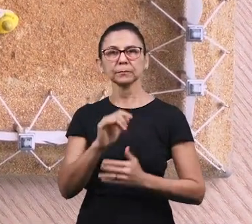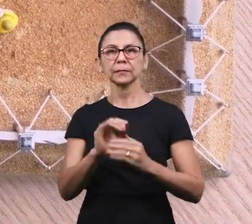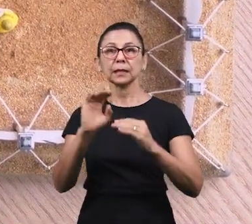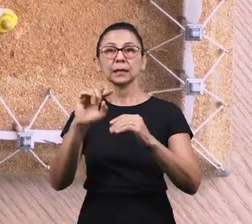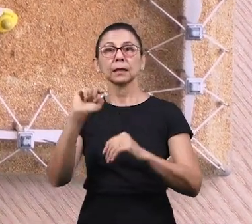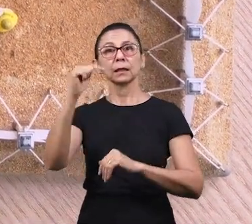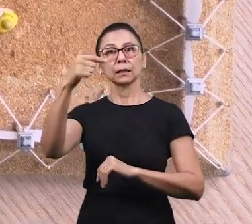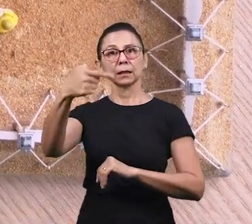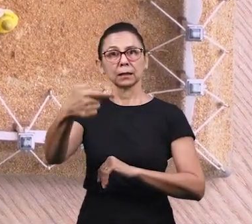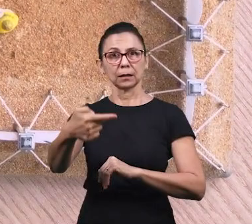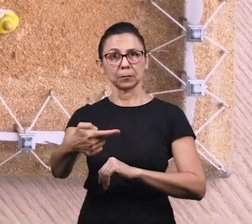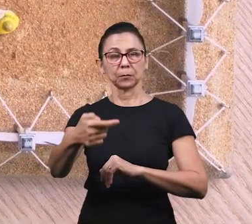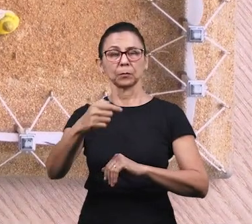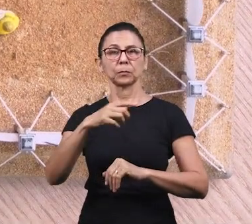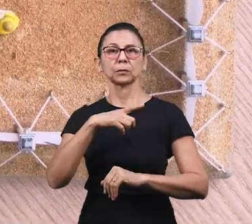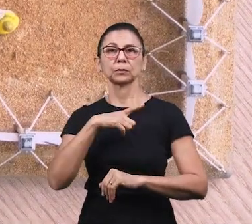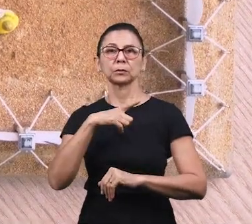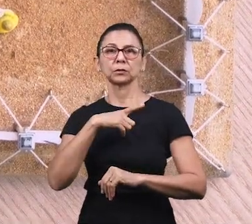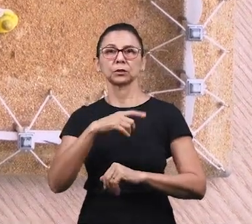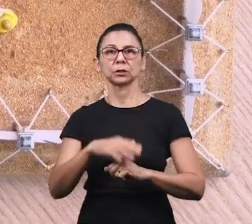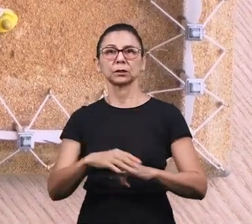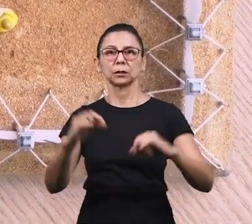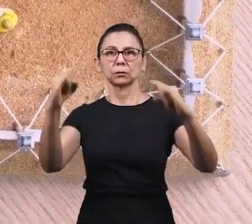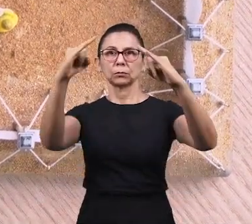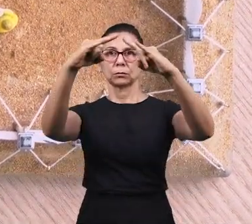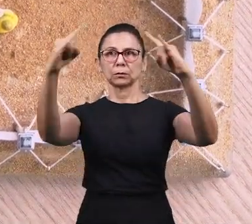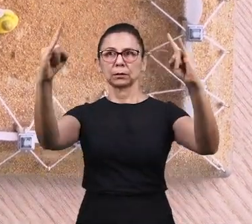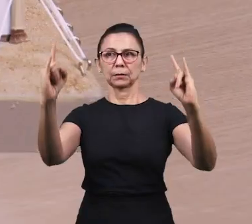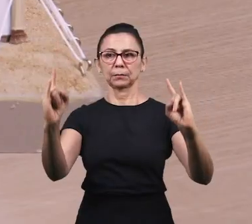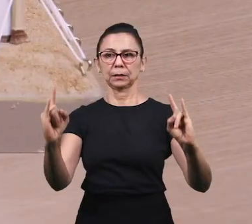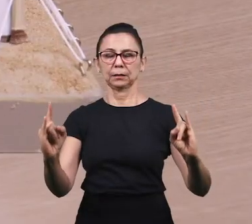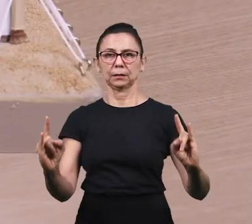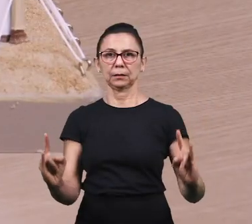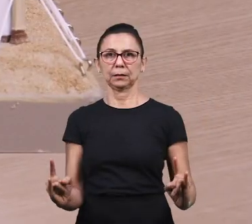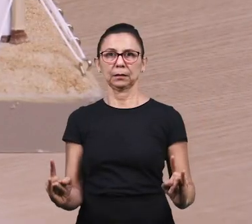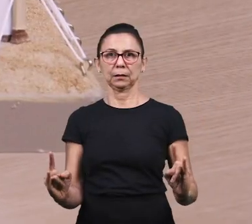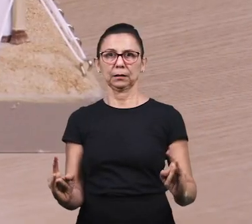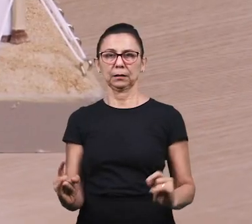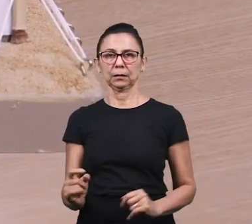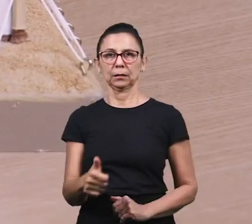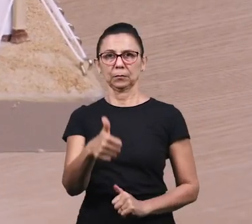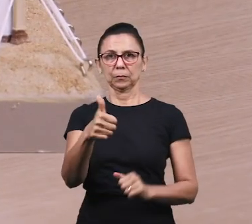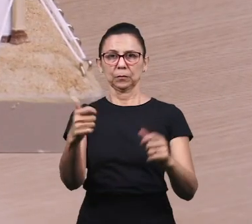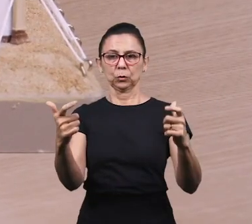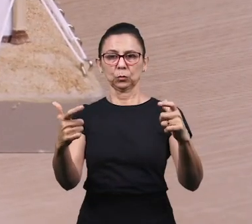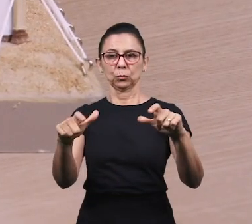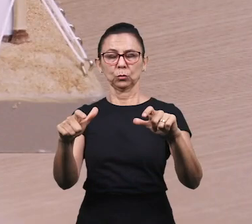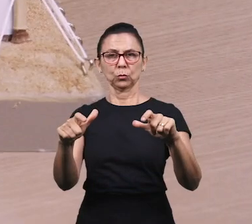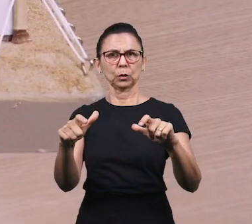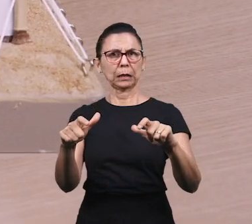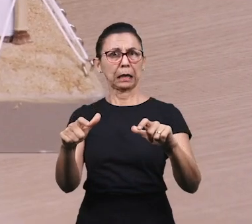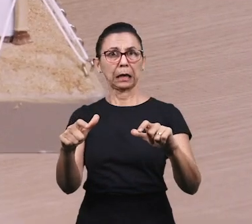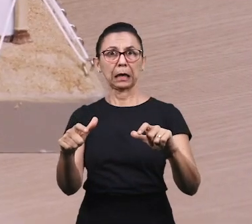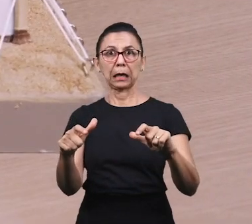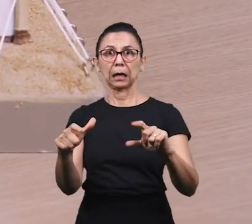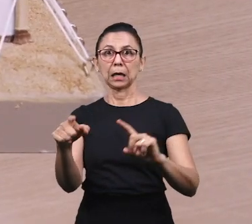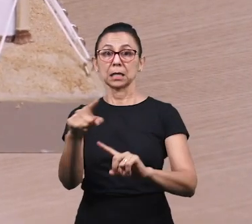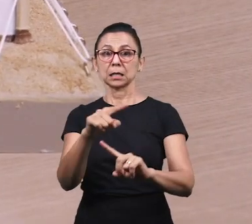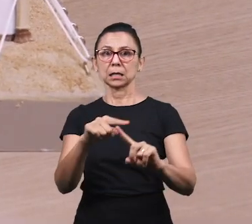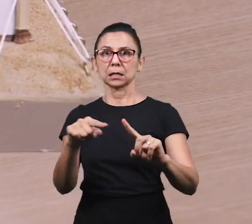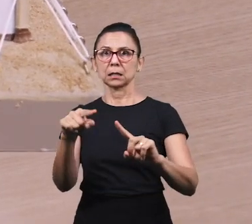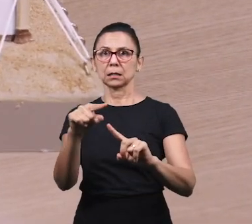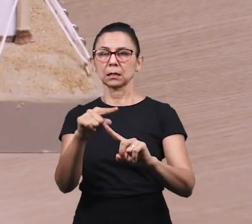se trouvait la tente du tabernacle, où la première partie était le lieu